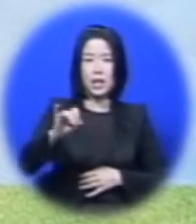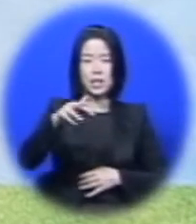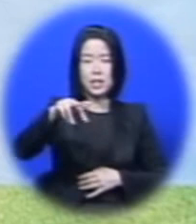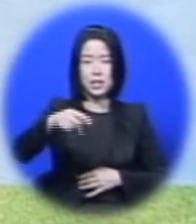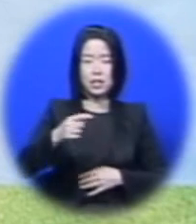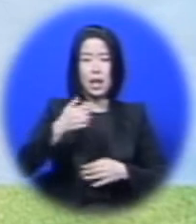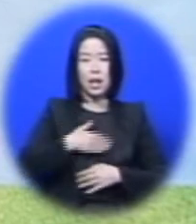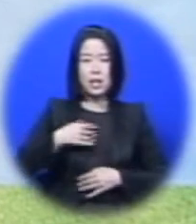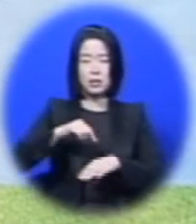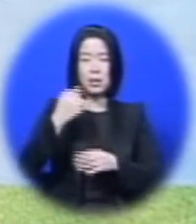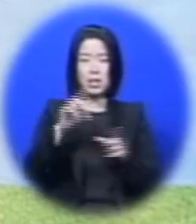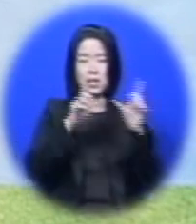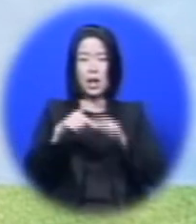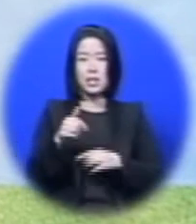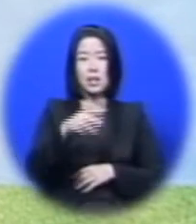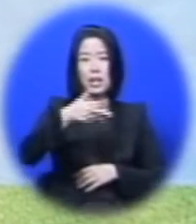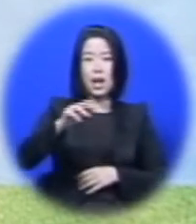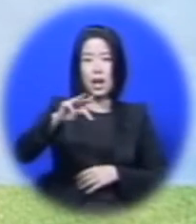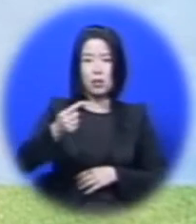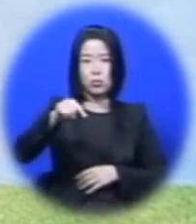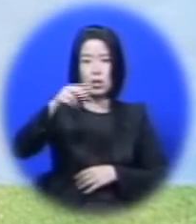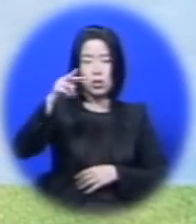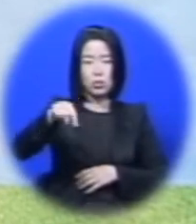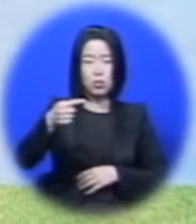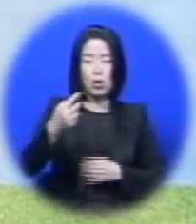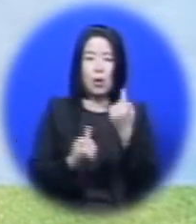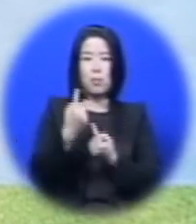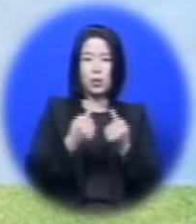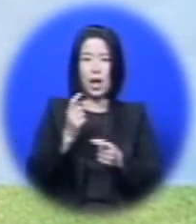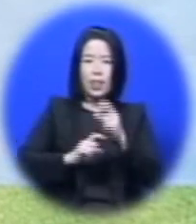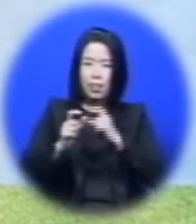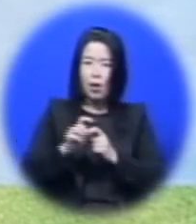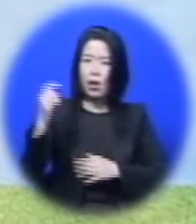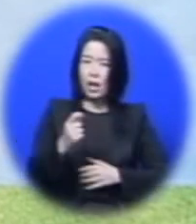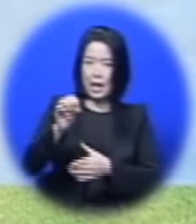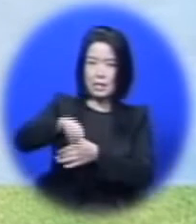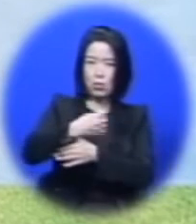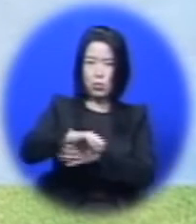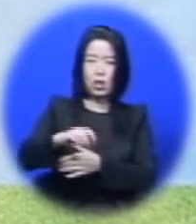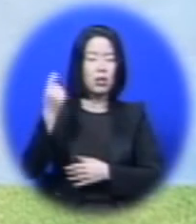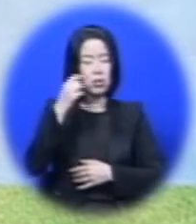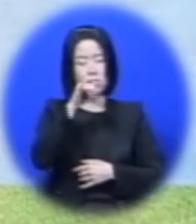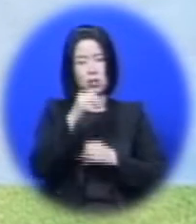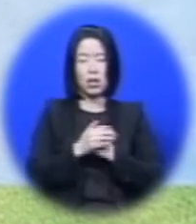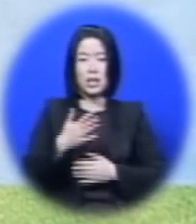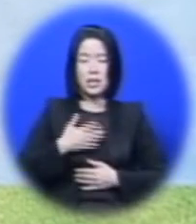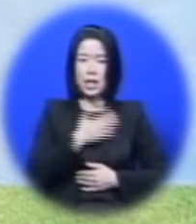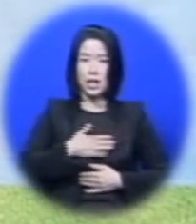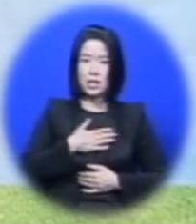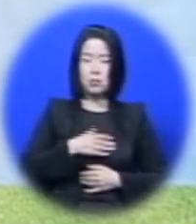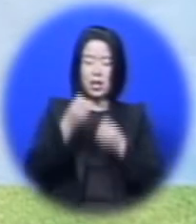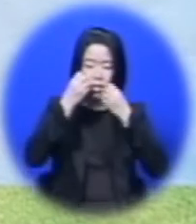살던 카루소보다 더 강하고 힘찬 종이 제 마음속에 울리기 시작했습니다. 제 가슴에